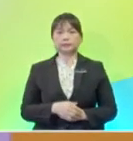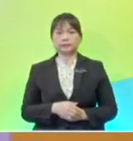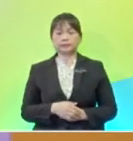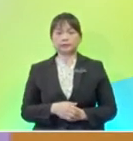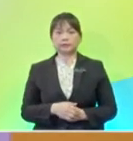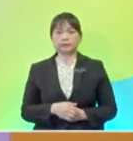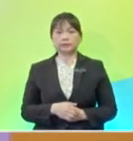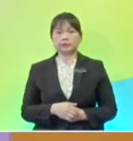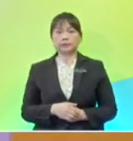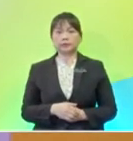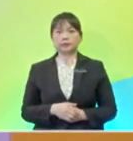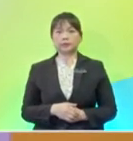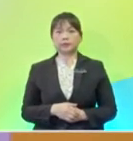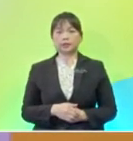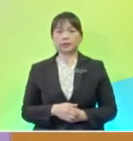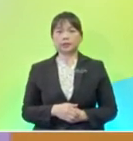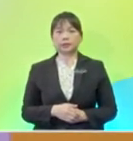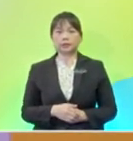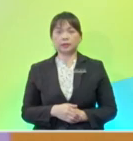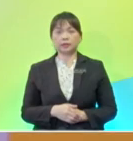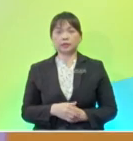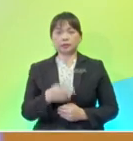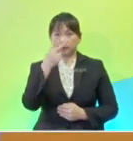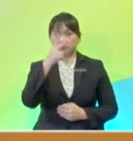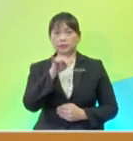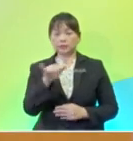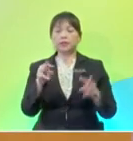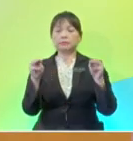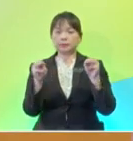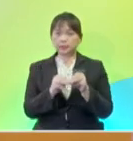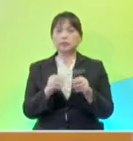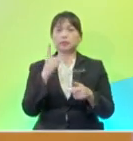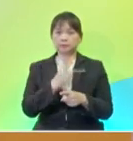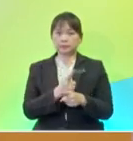1 mmm Pak betul jadi nampaknya macam